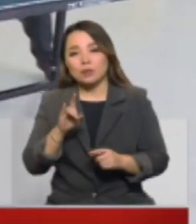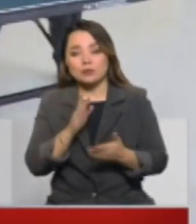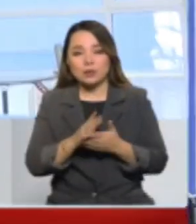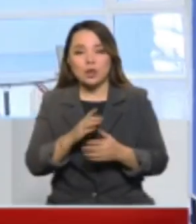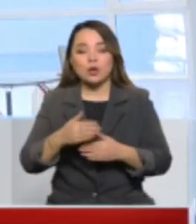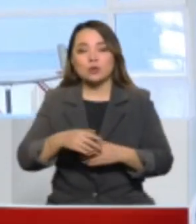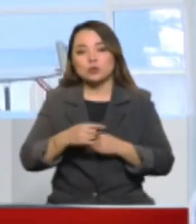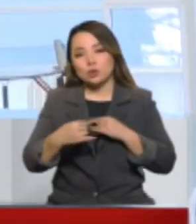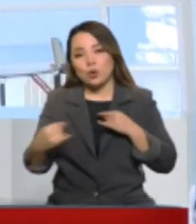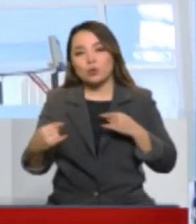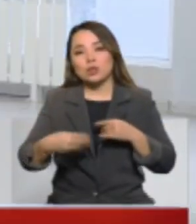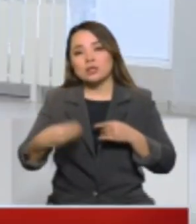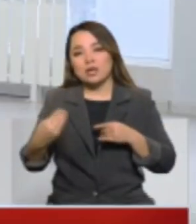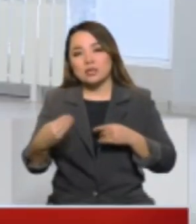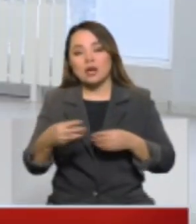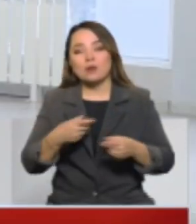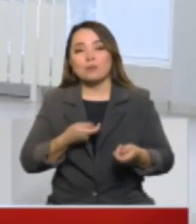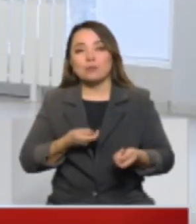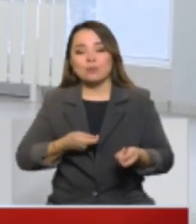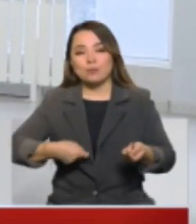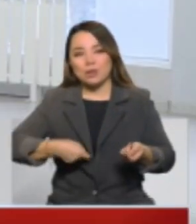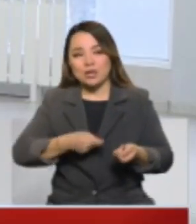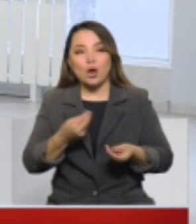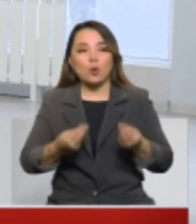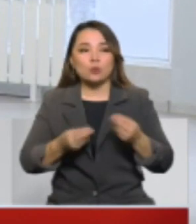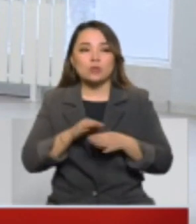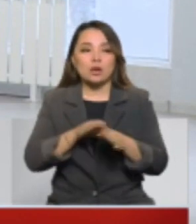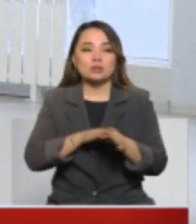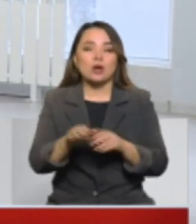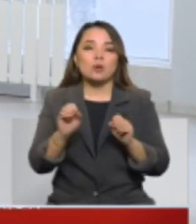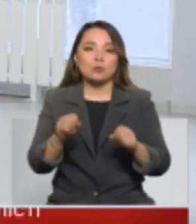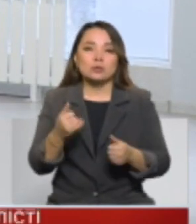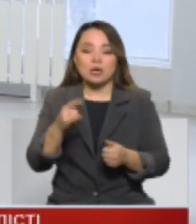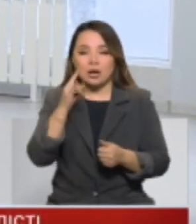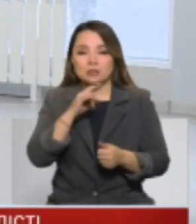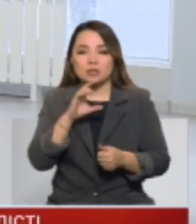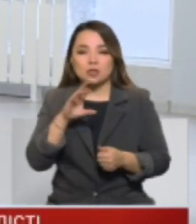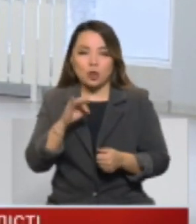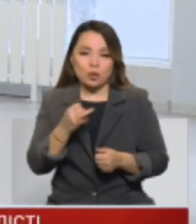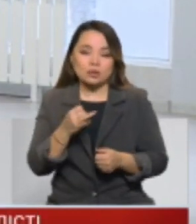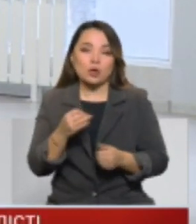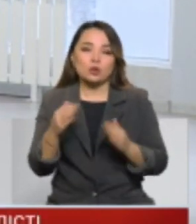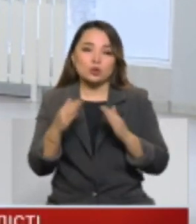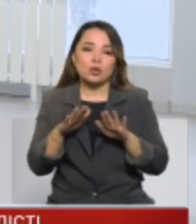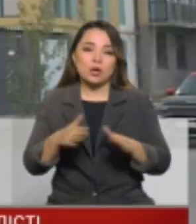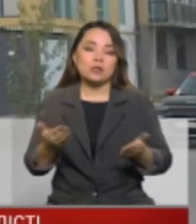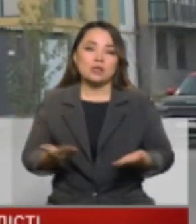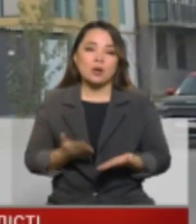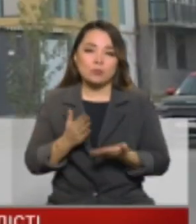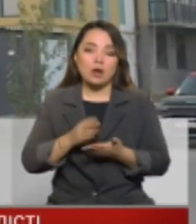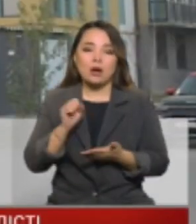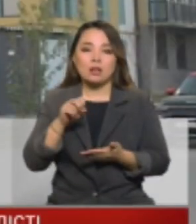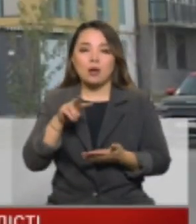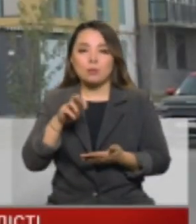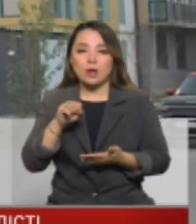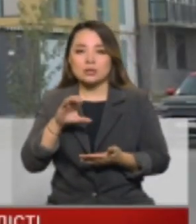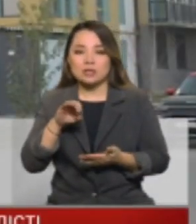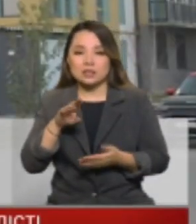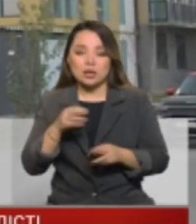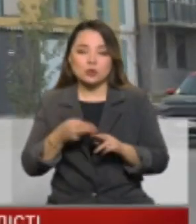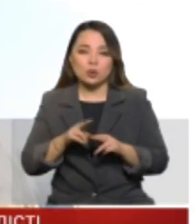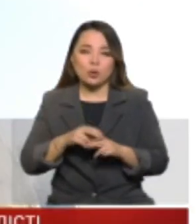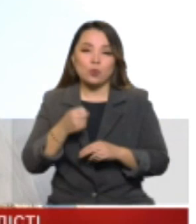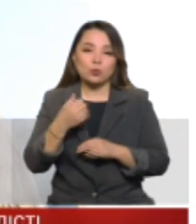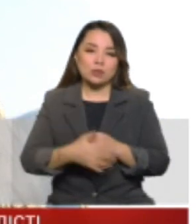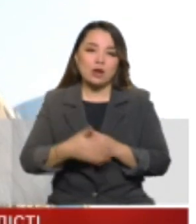тенисі мен бильярд ойнауға болады. Өзіміз осы Қазақстройдың үйлерінде тұрамыз. Алма Сити деген бар осы жерде. Осы орталыққа